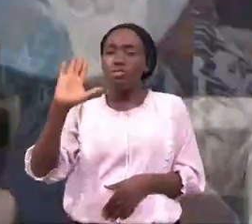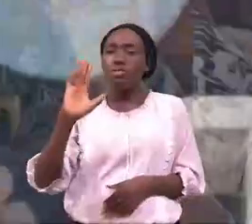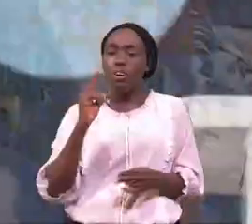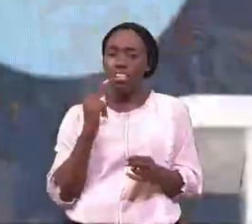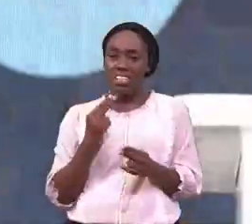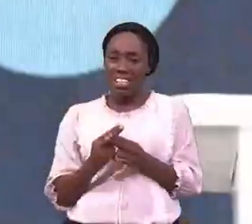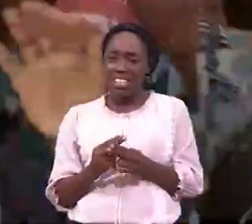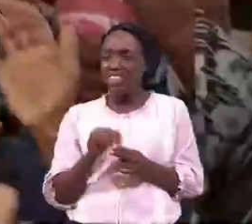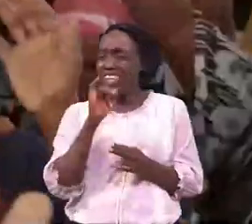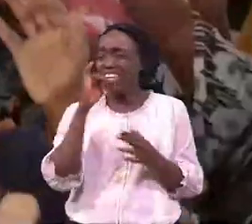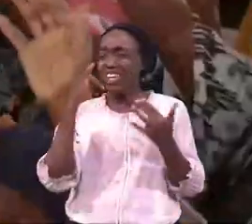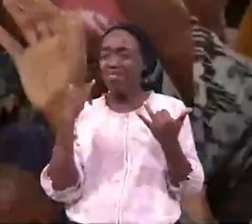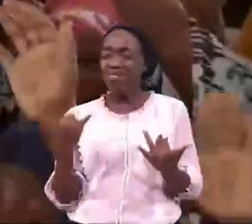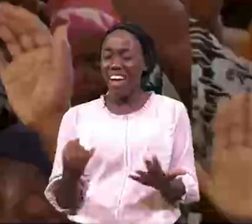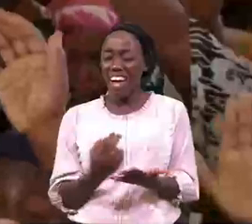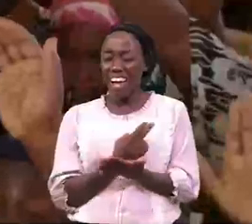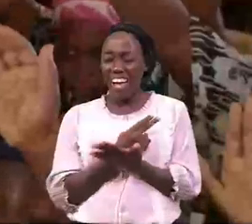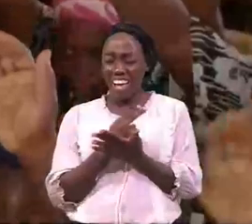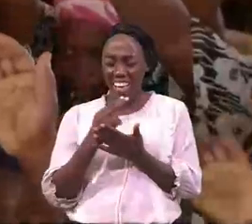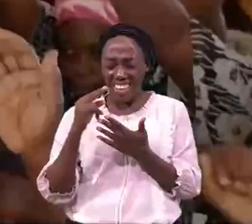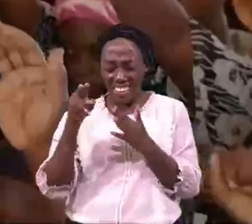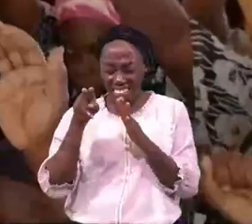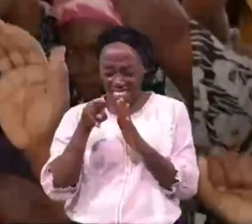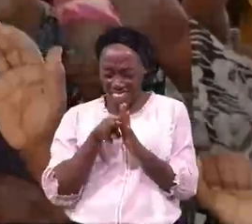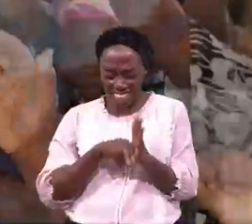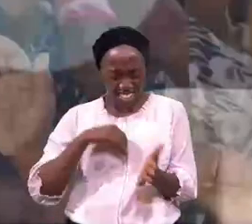Ton nom est maintenant sainteté.